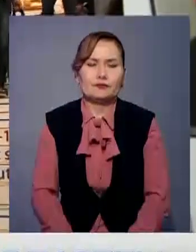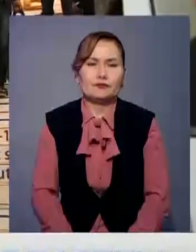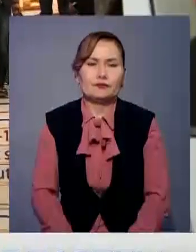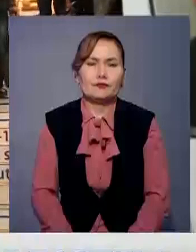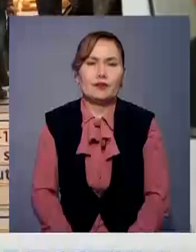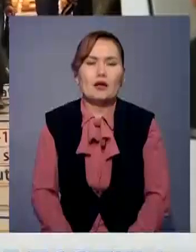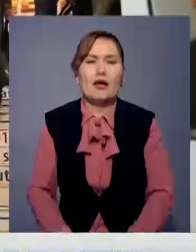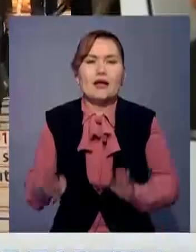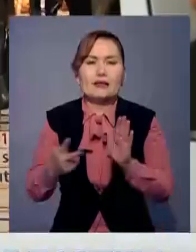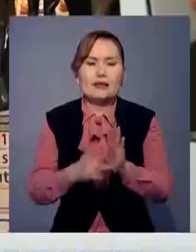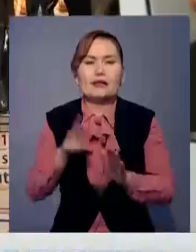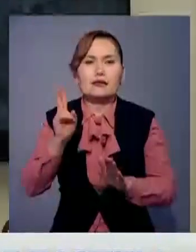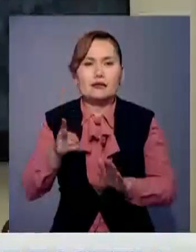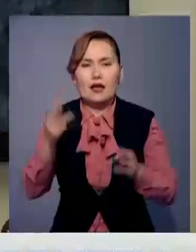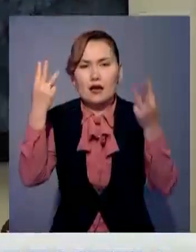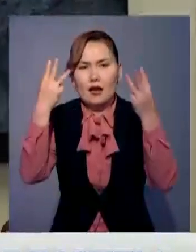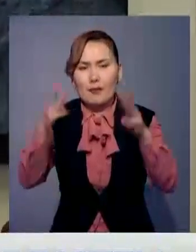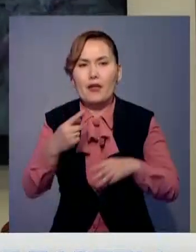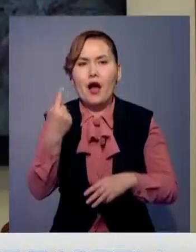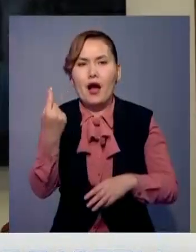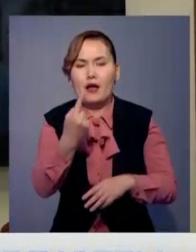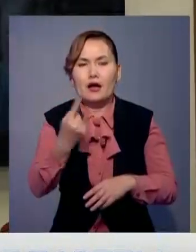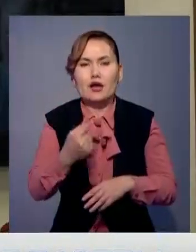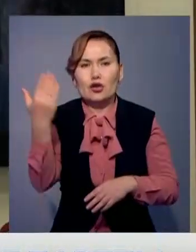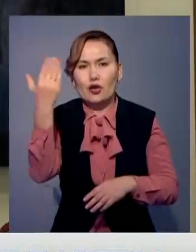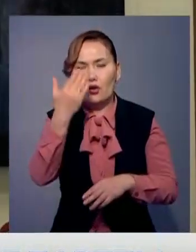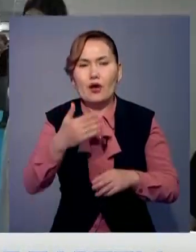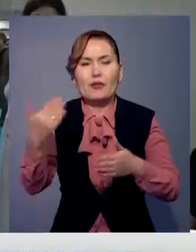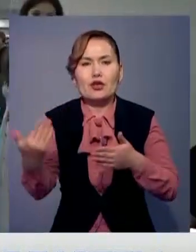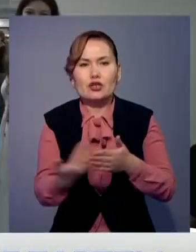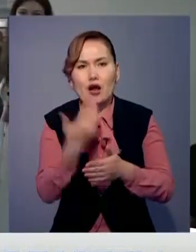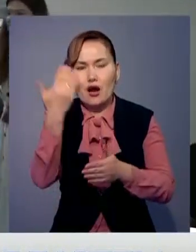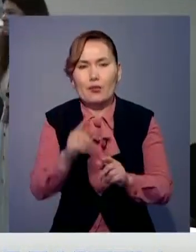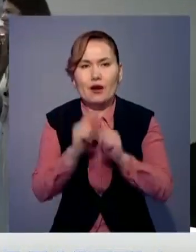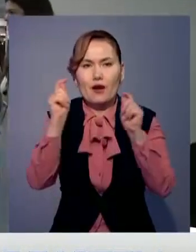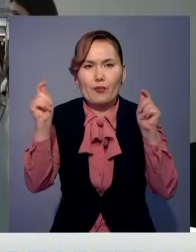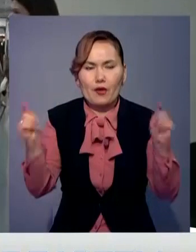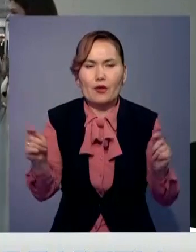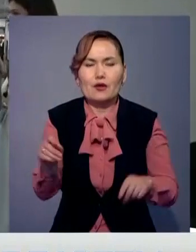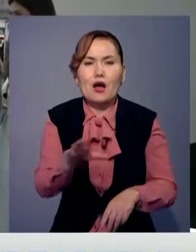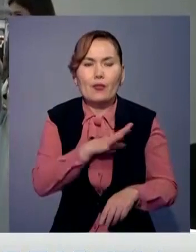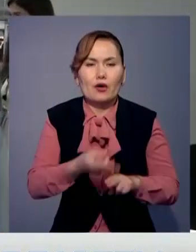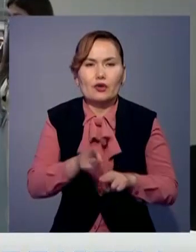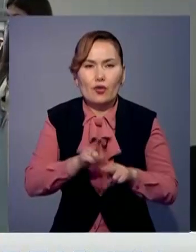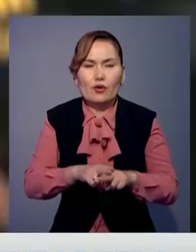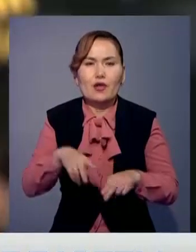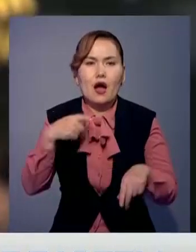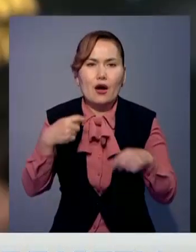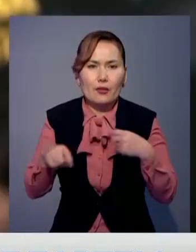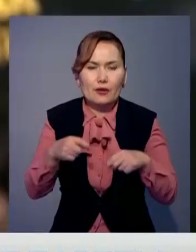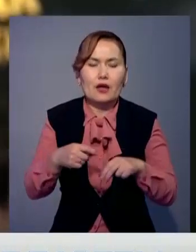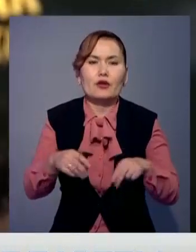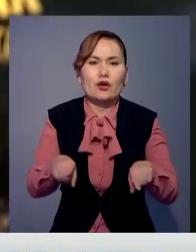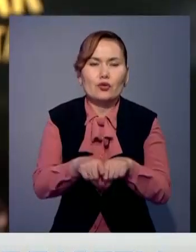8K форматындағы алғашқы көрсетілімдер, әлемдік киноалыптардың жаңа туындылары, тұсаукесерлер. Дәл осы нарыққа хабар